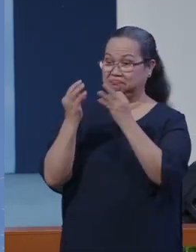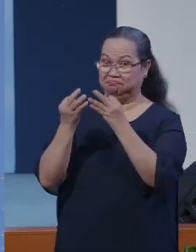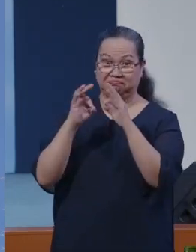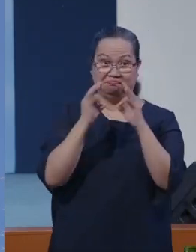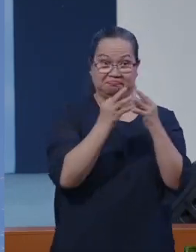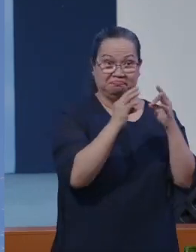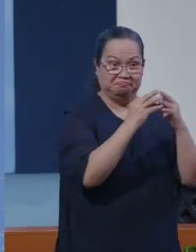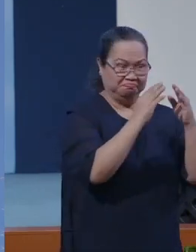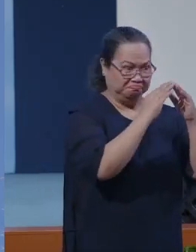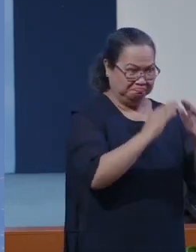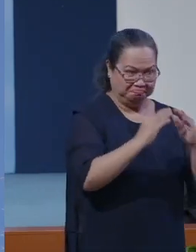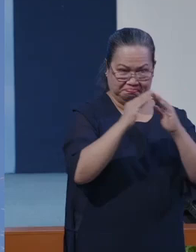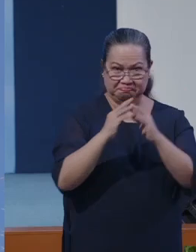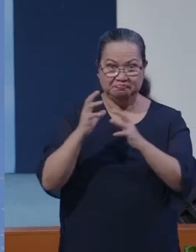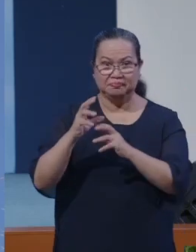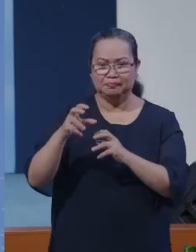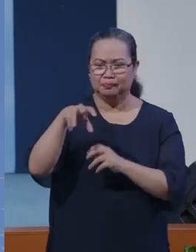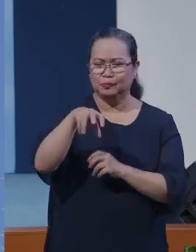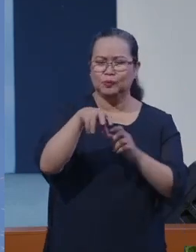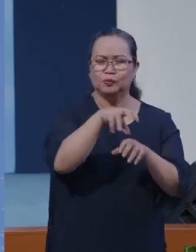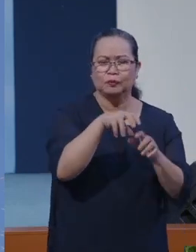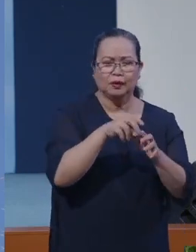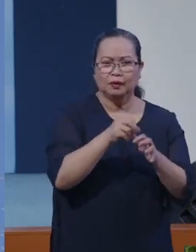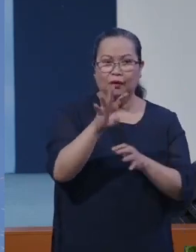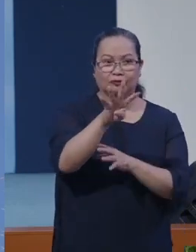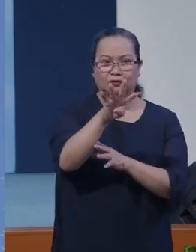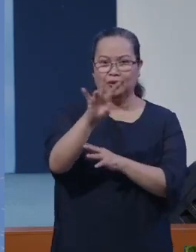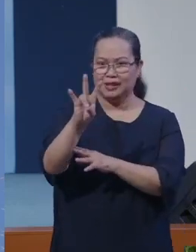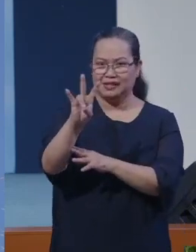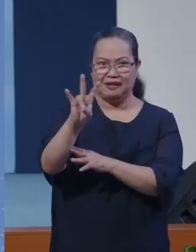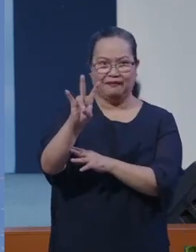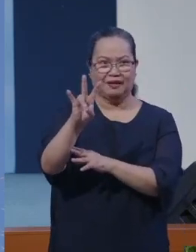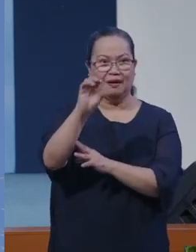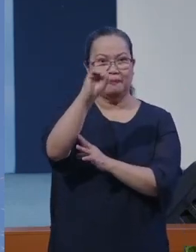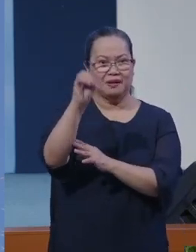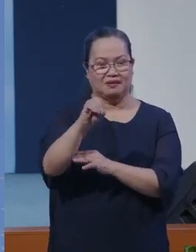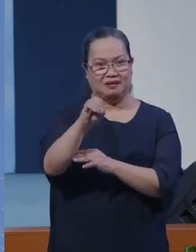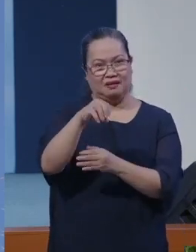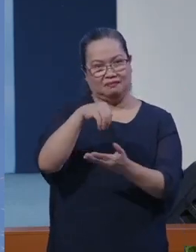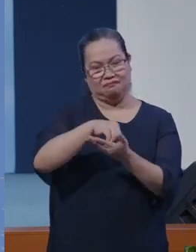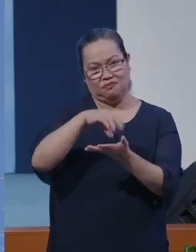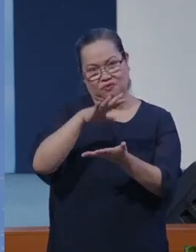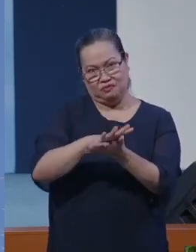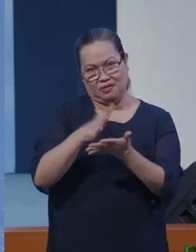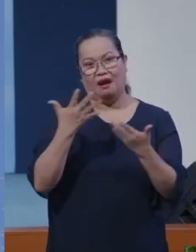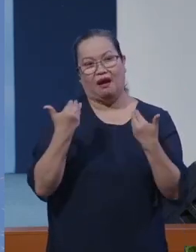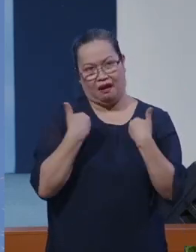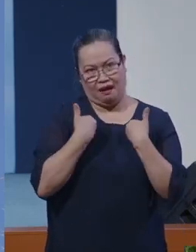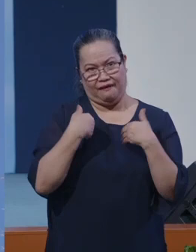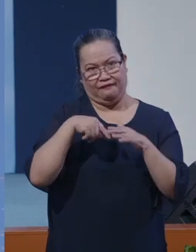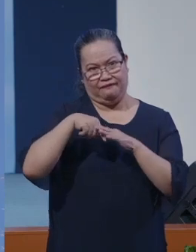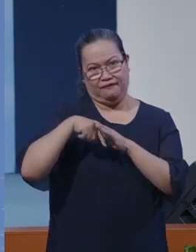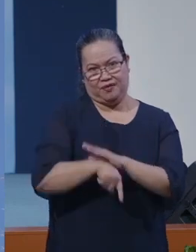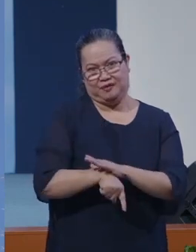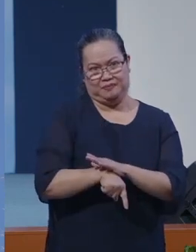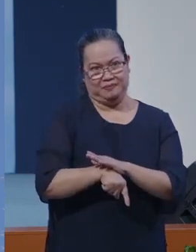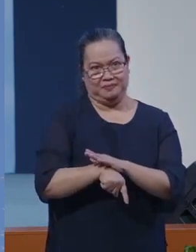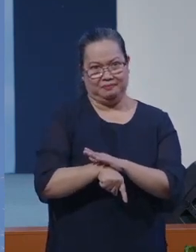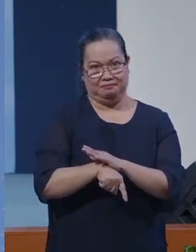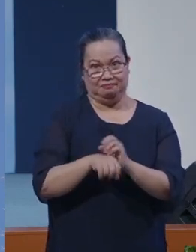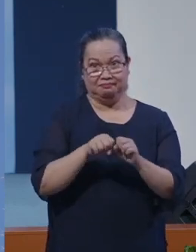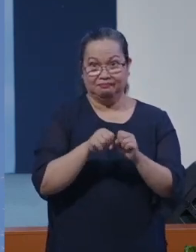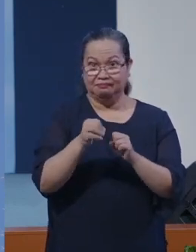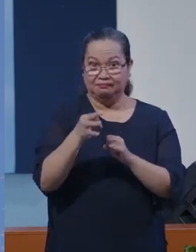Pilipinas, 47% ang baon sa utang. Isang tanda sa atin na